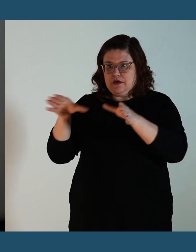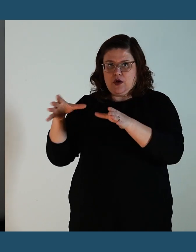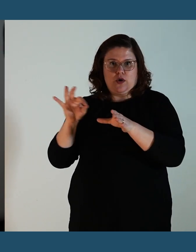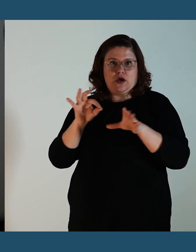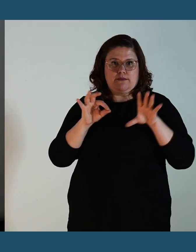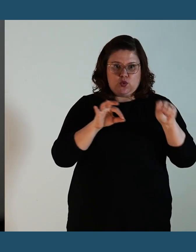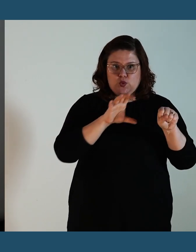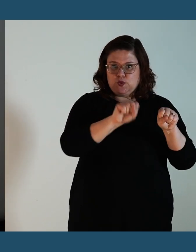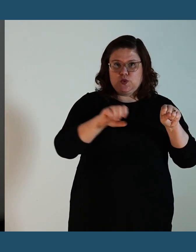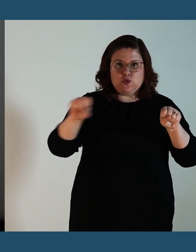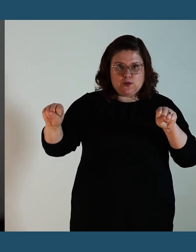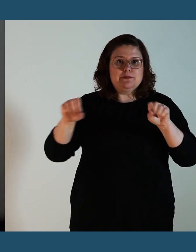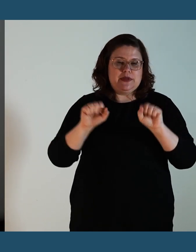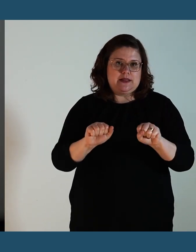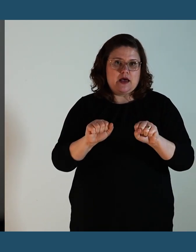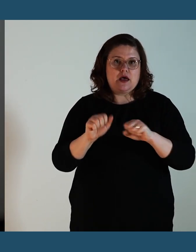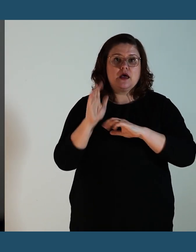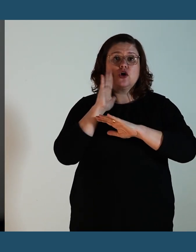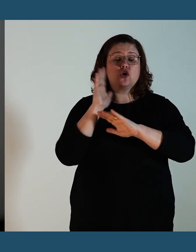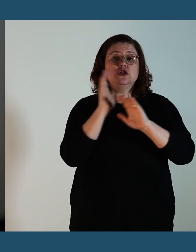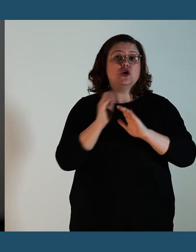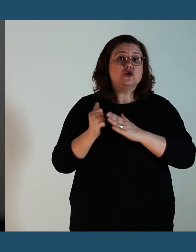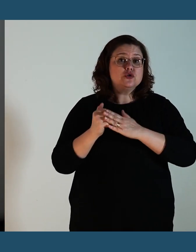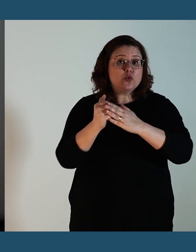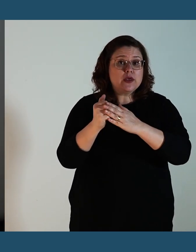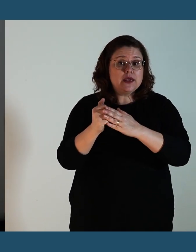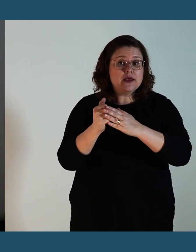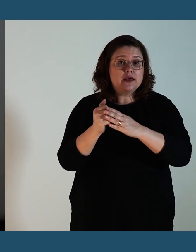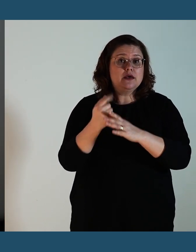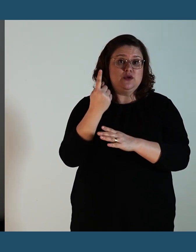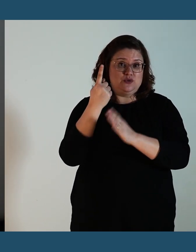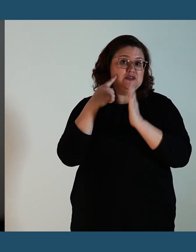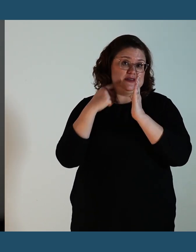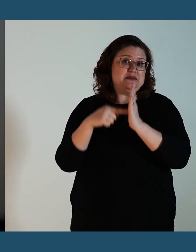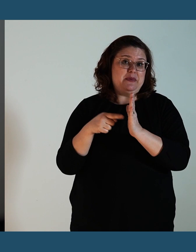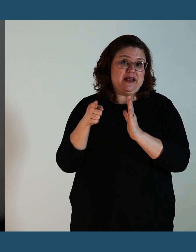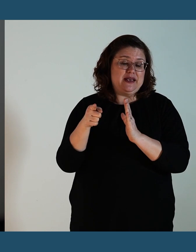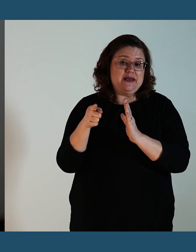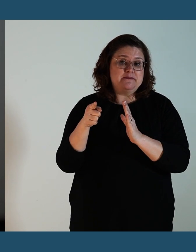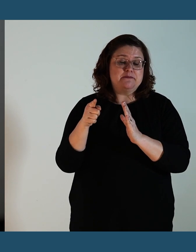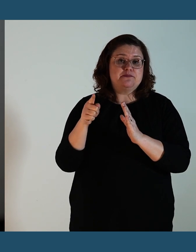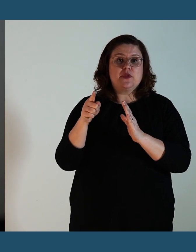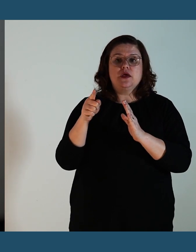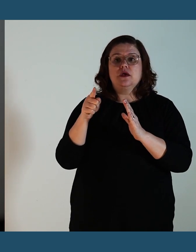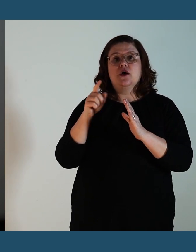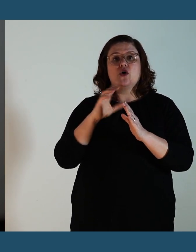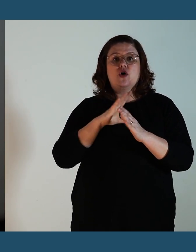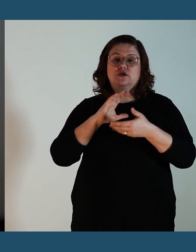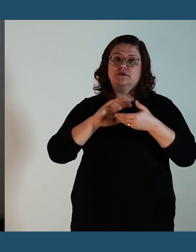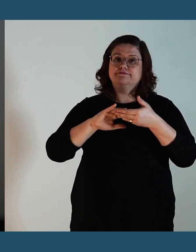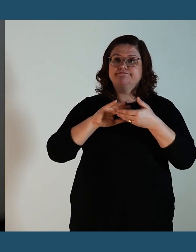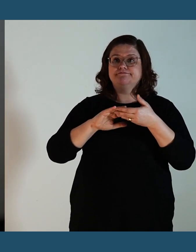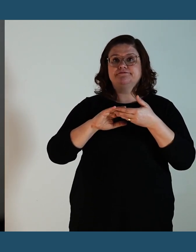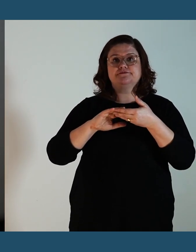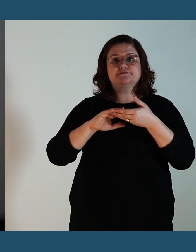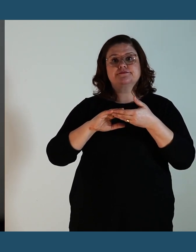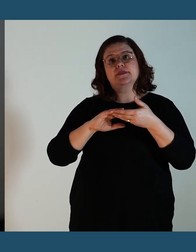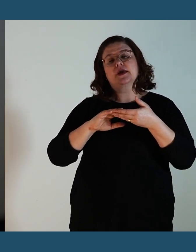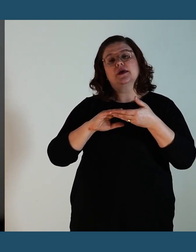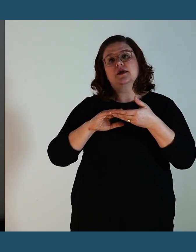myös puututaan. Et mun mielestä tämä kotihoidon tuki on kuitenkin esimerkki siitä, että meillä on tämmöisiä tietynlaisia